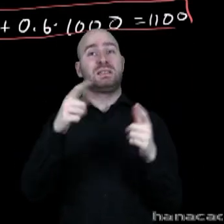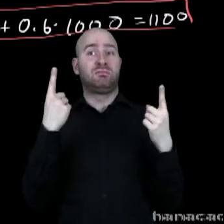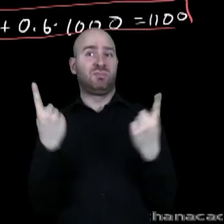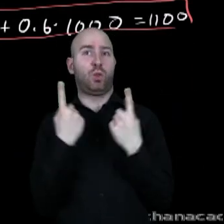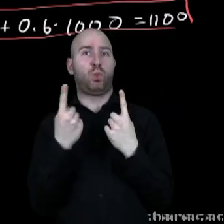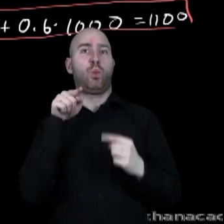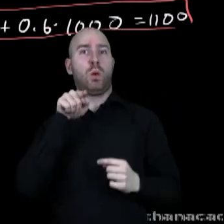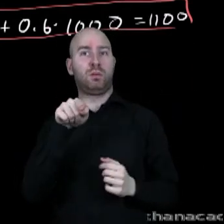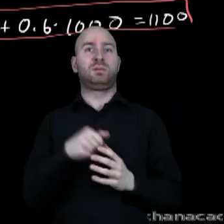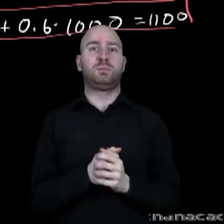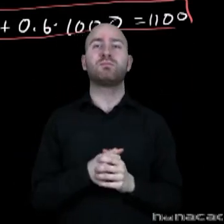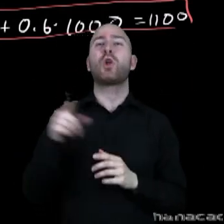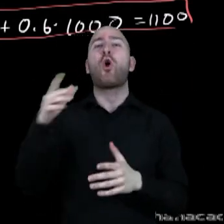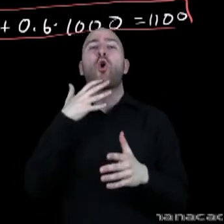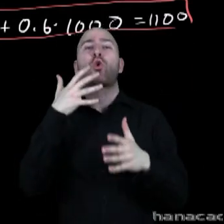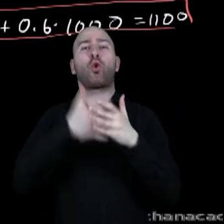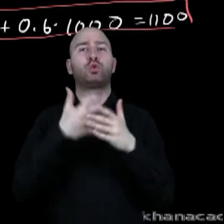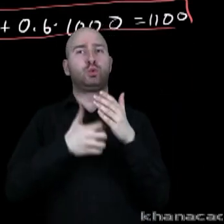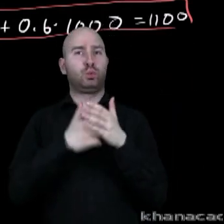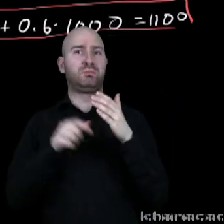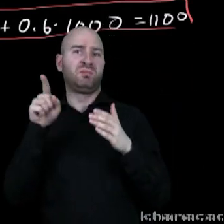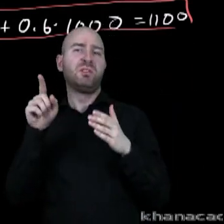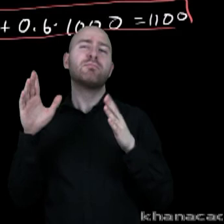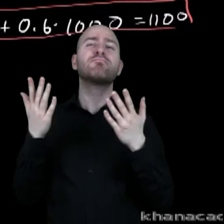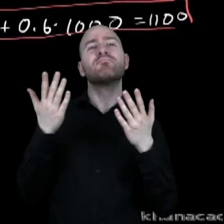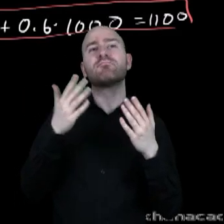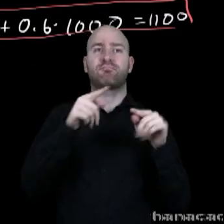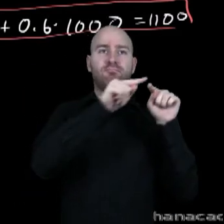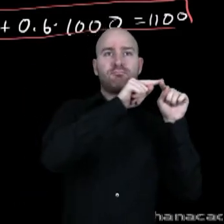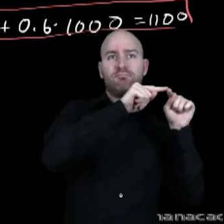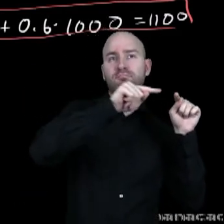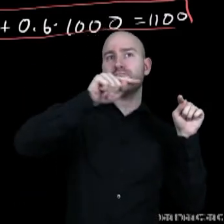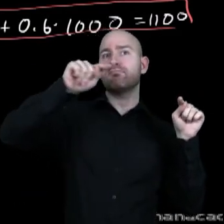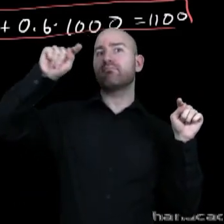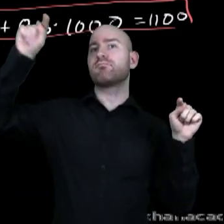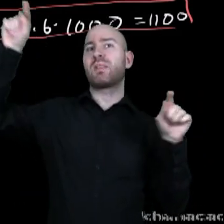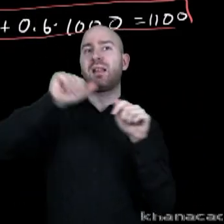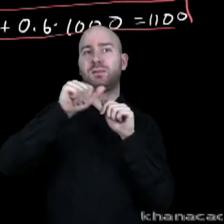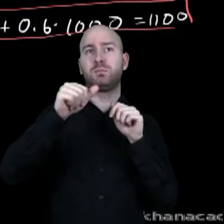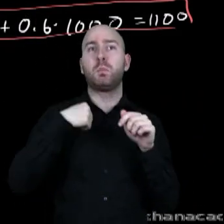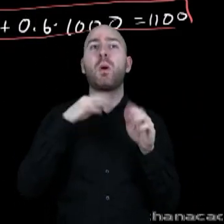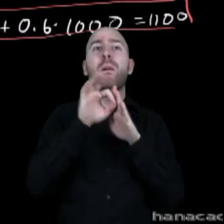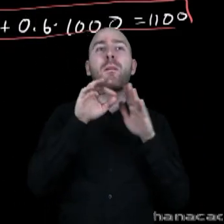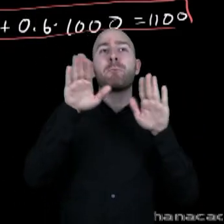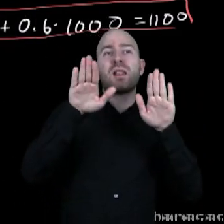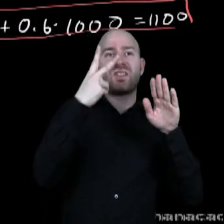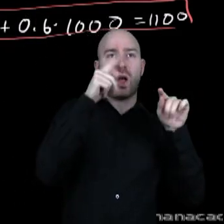prostą. W tym szczególnym przypadku mamy funkcję konsumpcji, która wygląda mniej więcej tak.